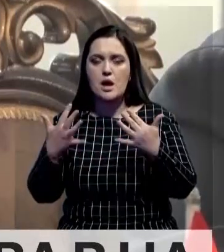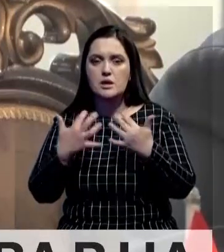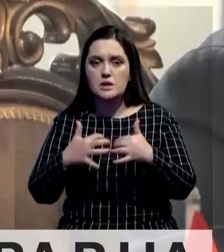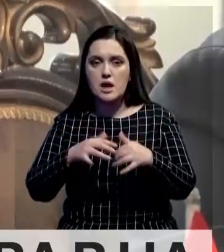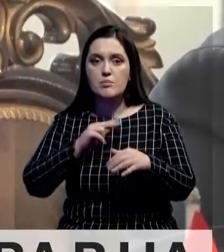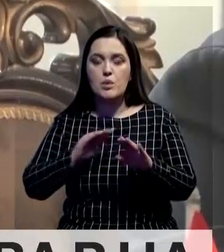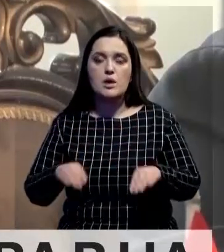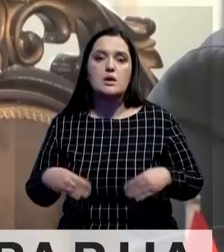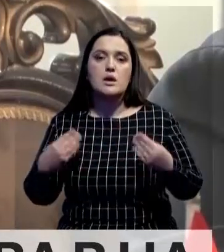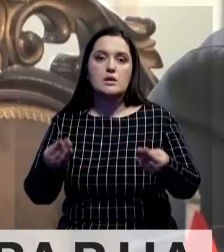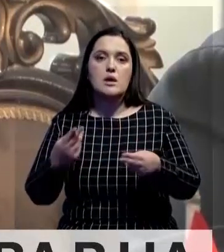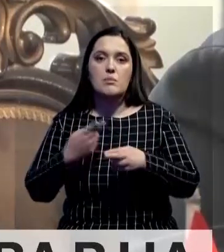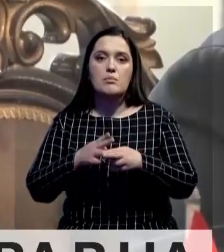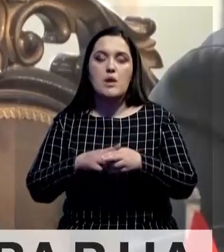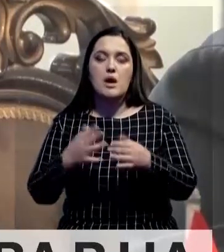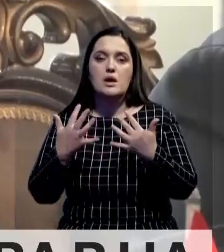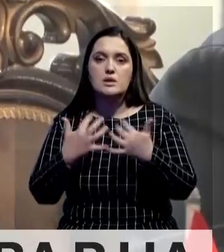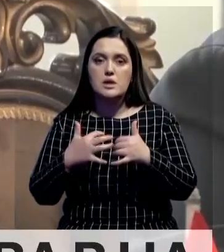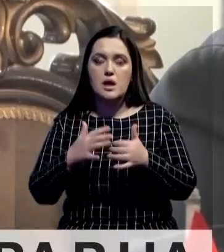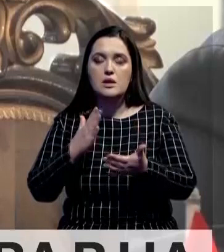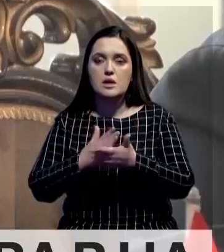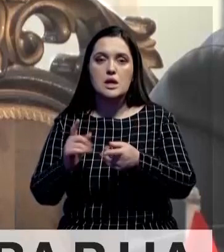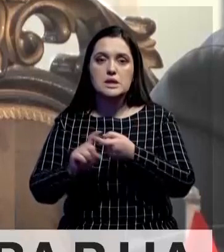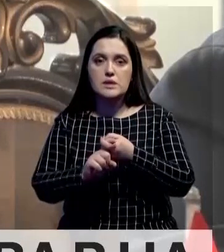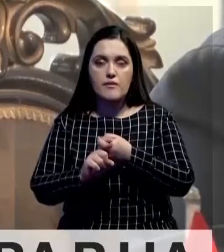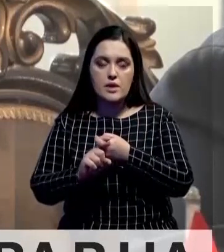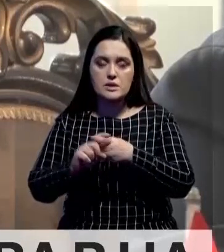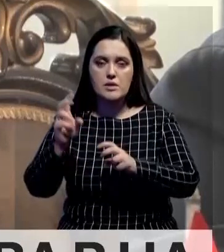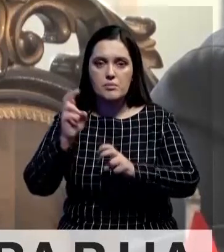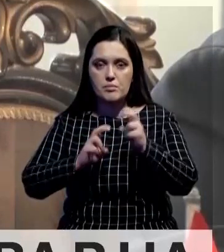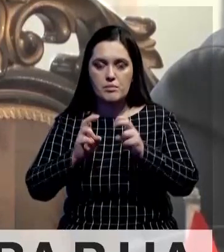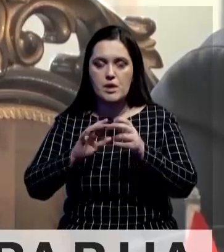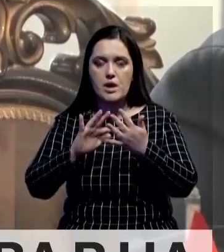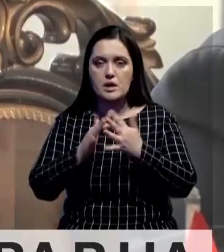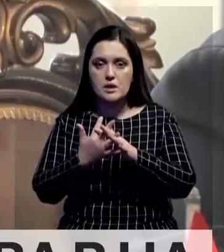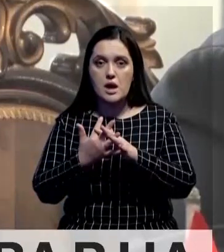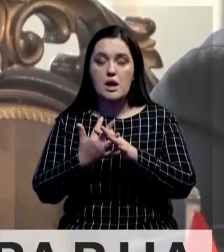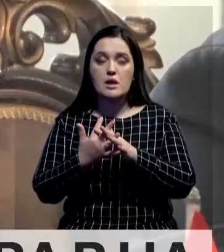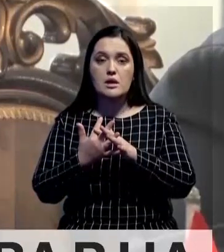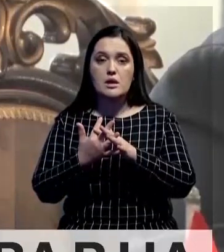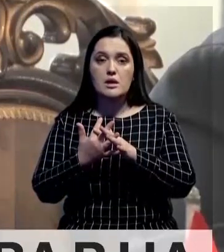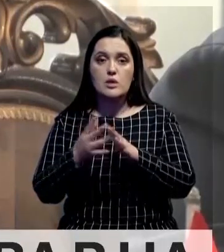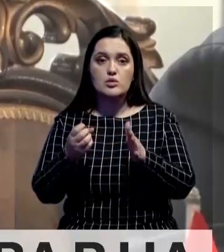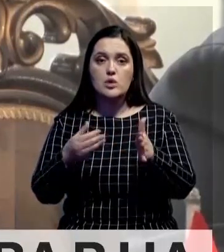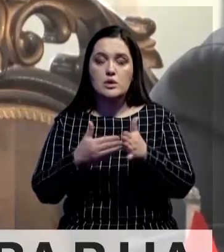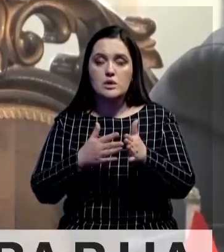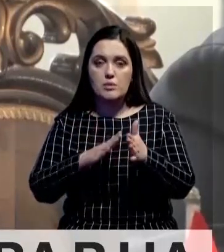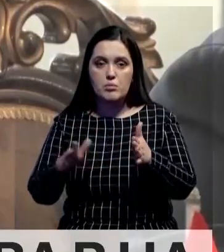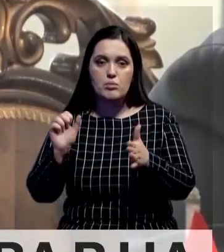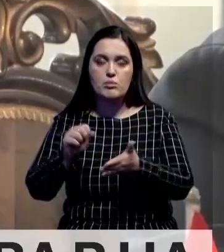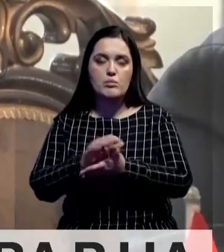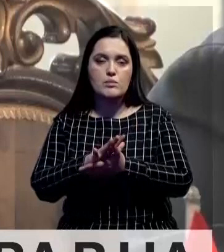работа и дана потенциальная оценка существующим связям в промышленном и аграрном секторах. Я считаю, что это не предел. Мы можем и